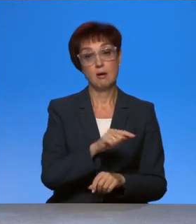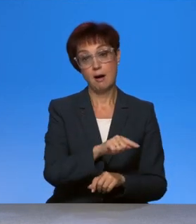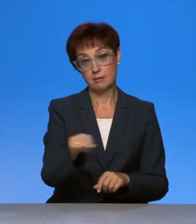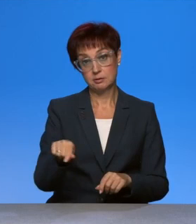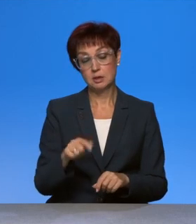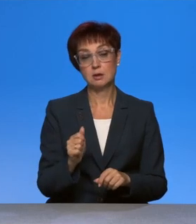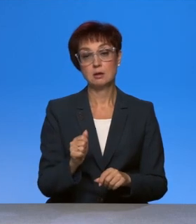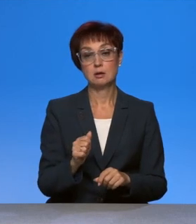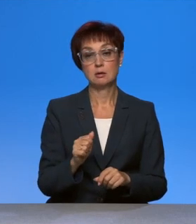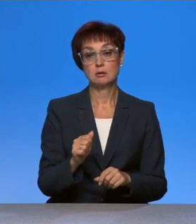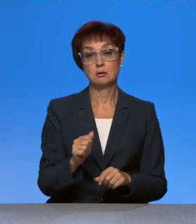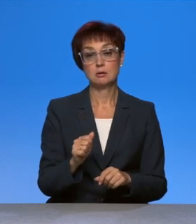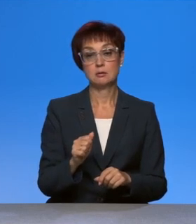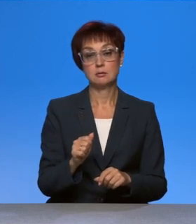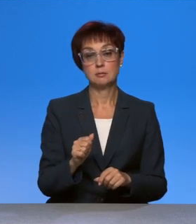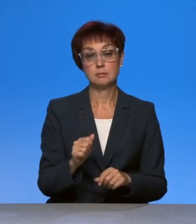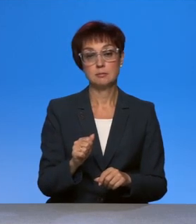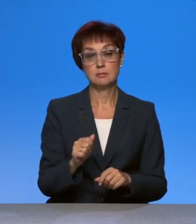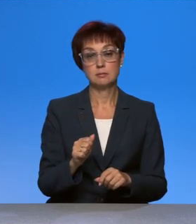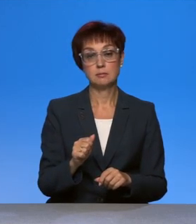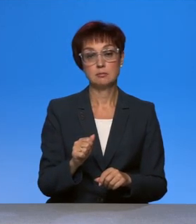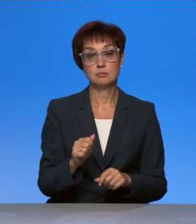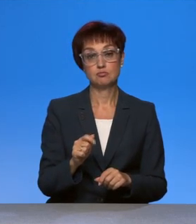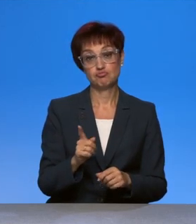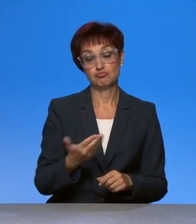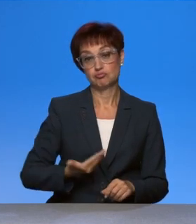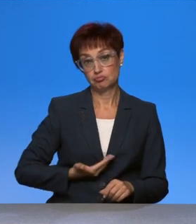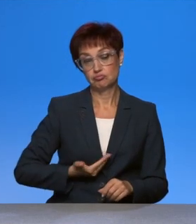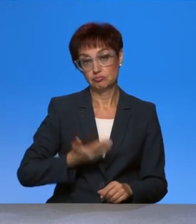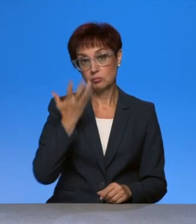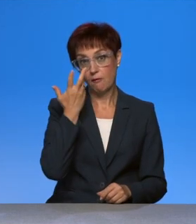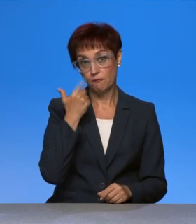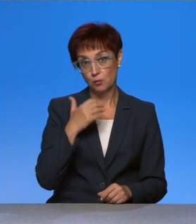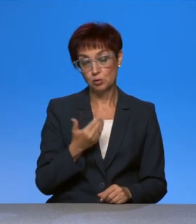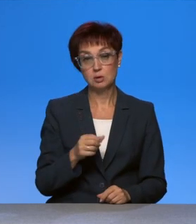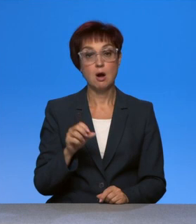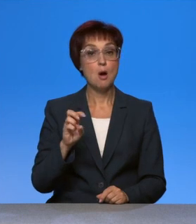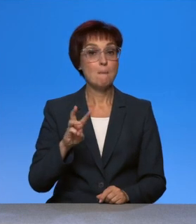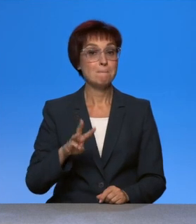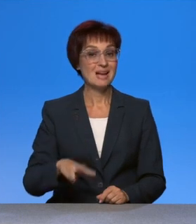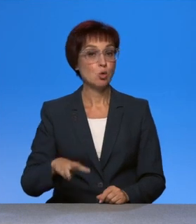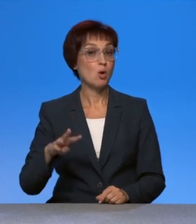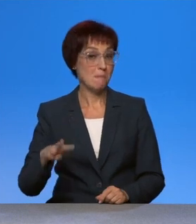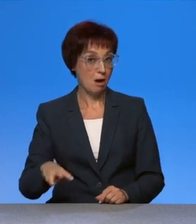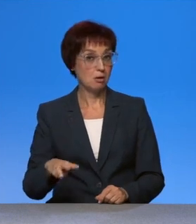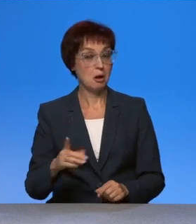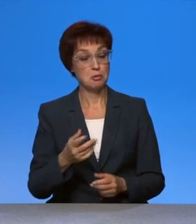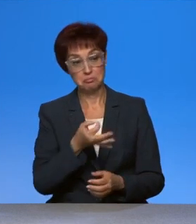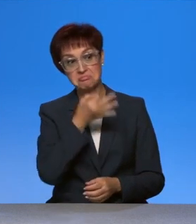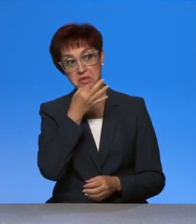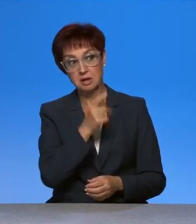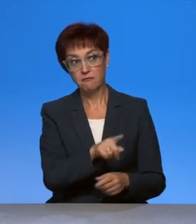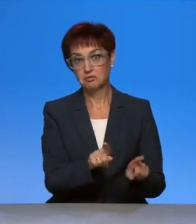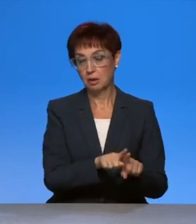скажем так, первобытного общинного, комфортно существовать. Микуха Макаю, конечно, это нравилось, потому что определенные свободы, как вы понимаете,